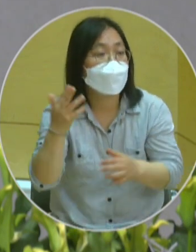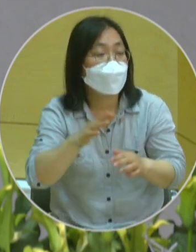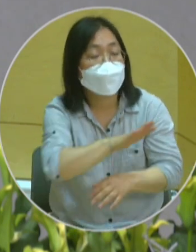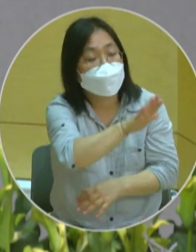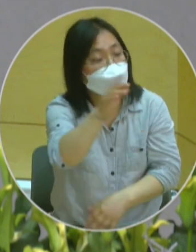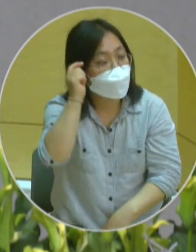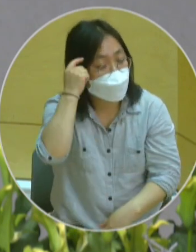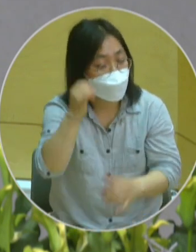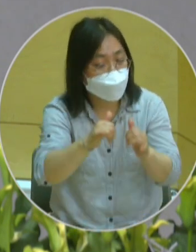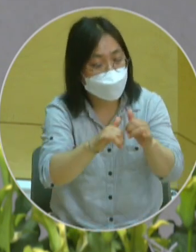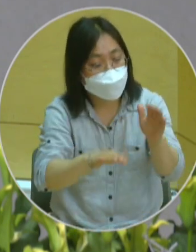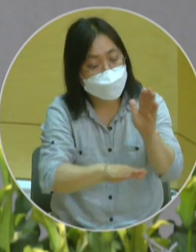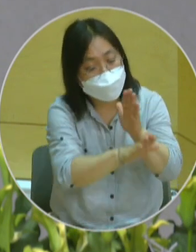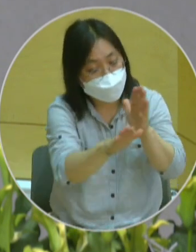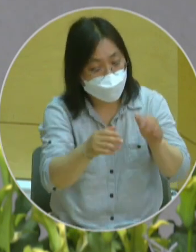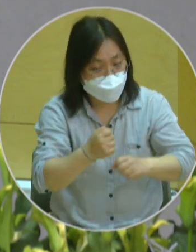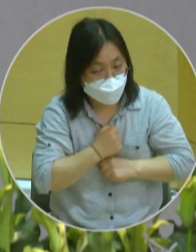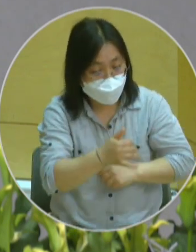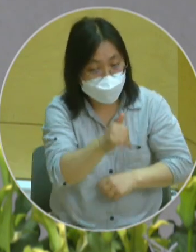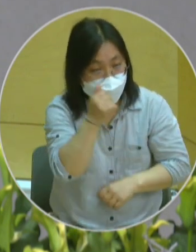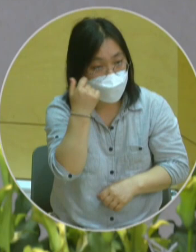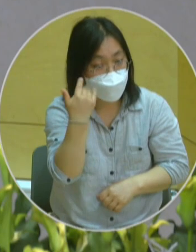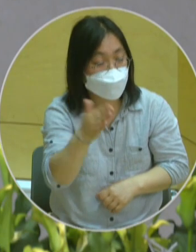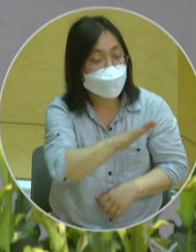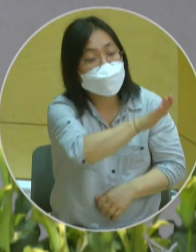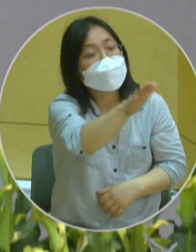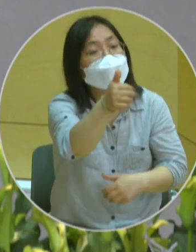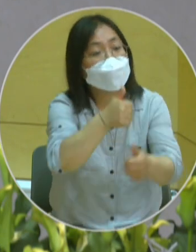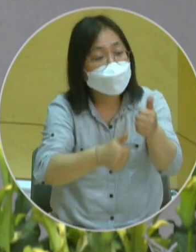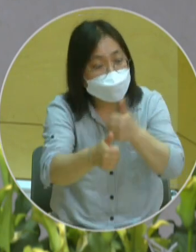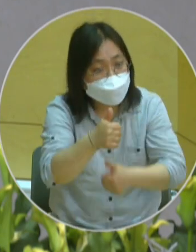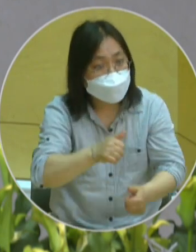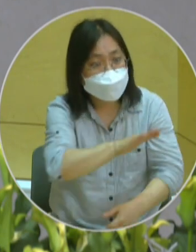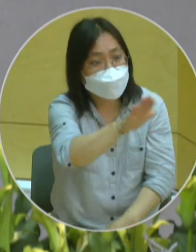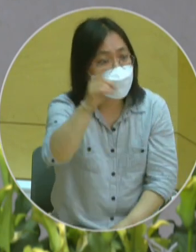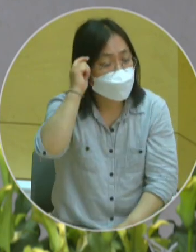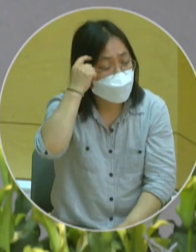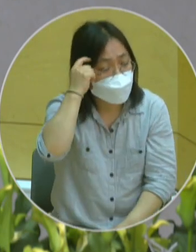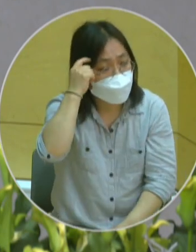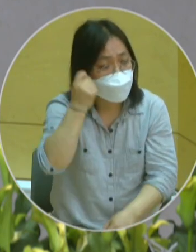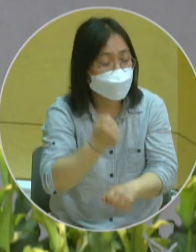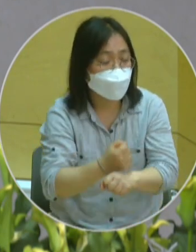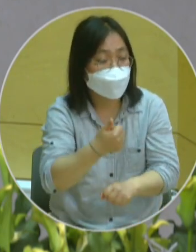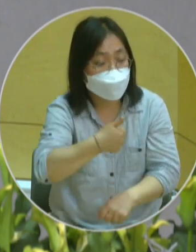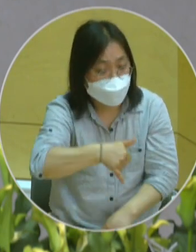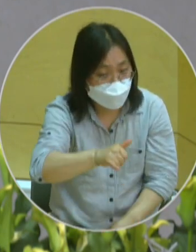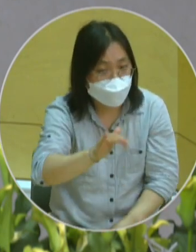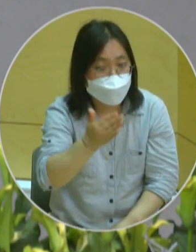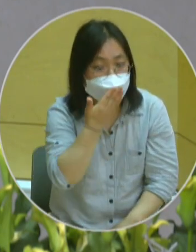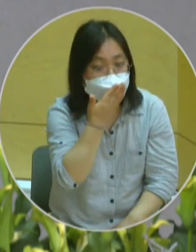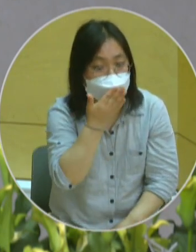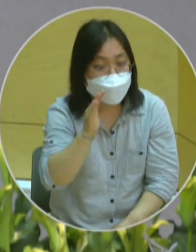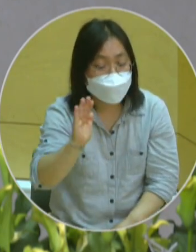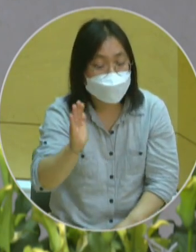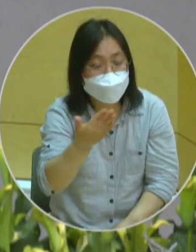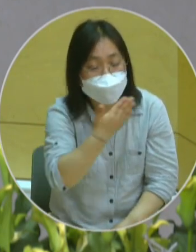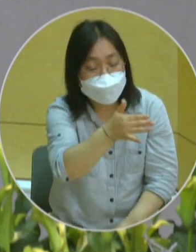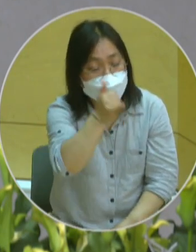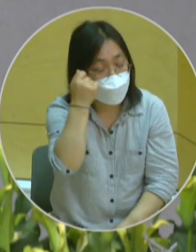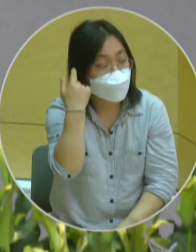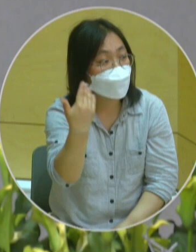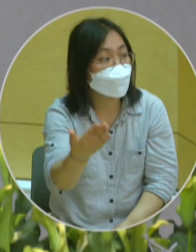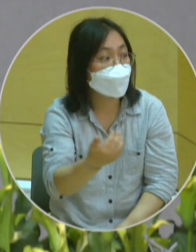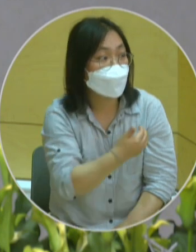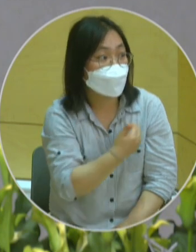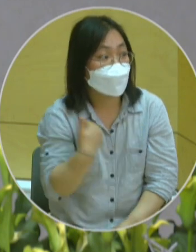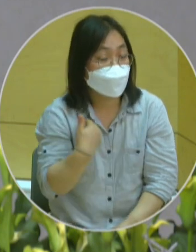가정이 지켜질 것 같습니까? 여러분의 자녀들이 여러분이 생각하는 그 자녀가 될 것 같습니까? 자신 있으세요? 아니요.